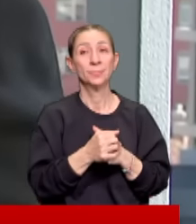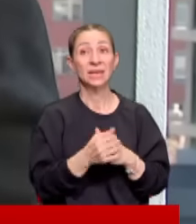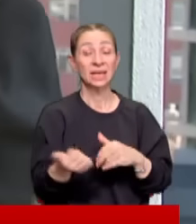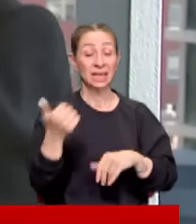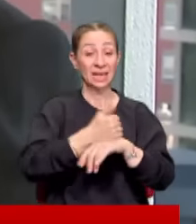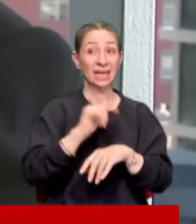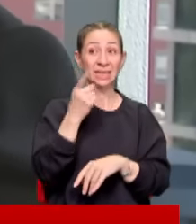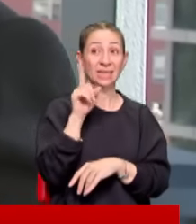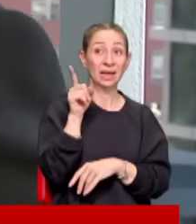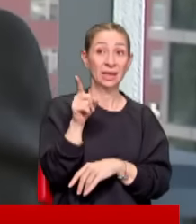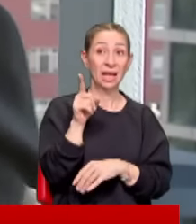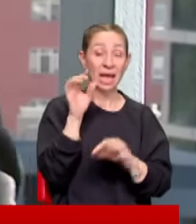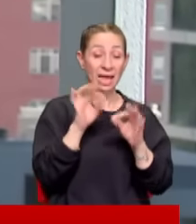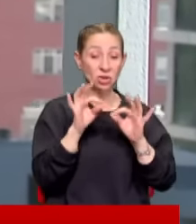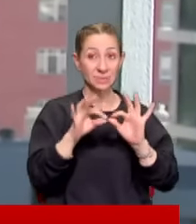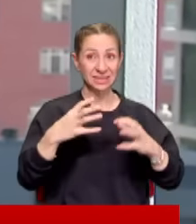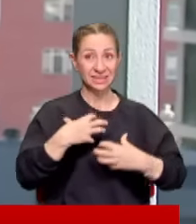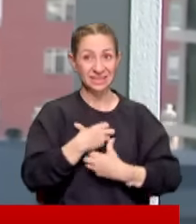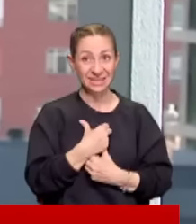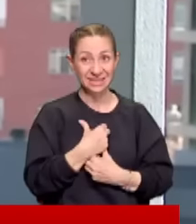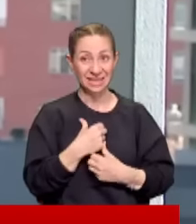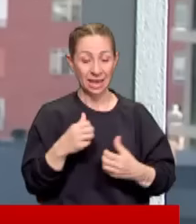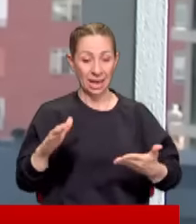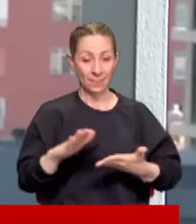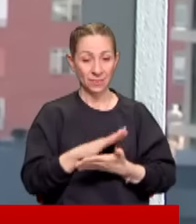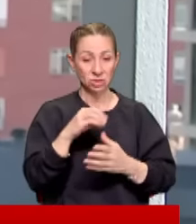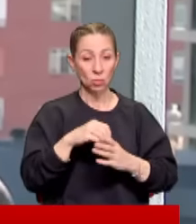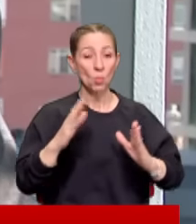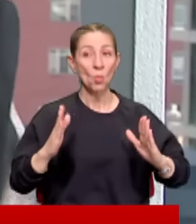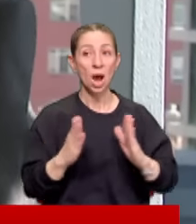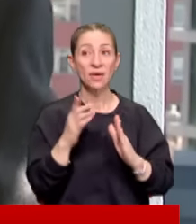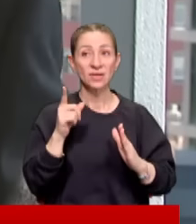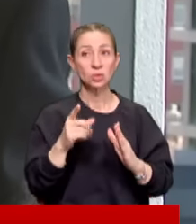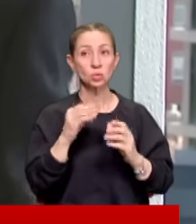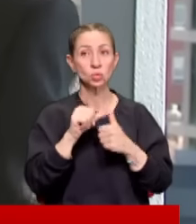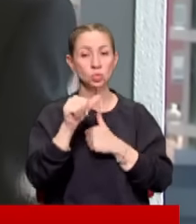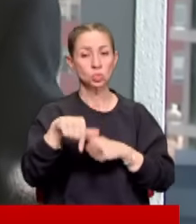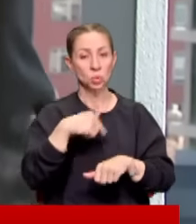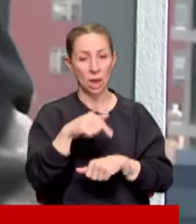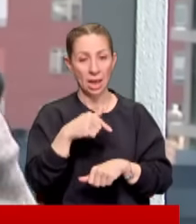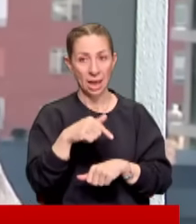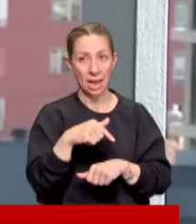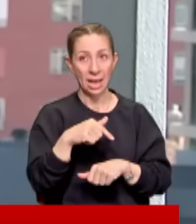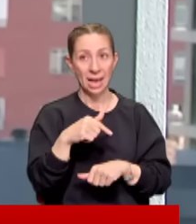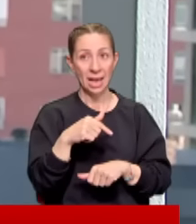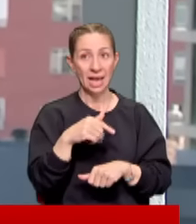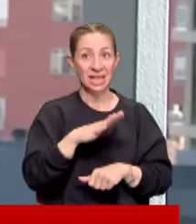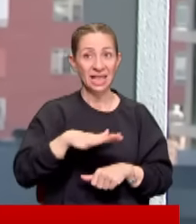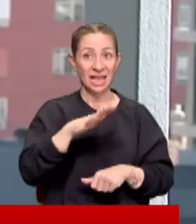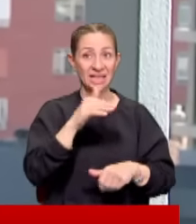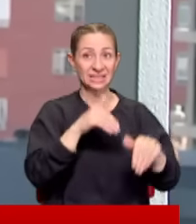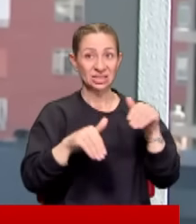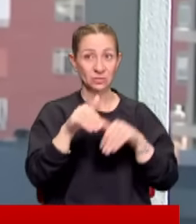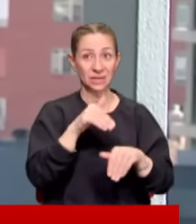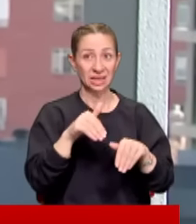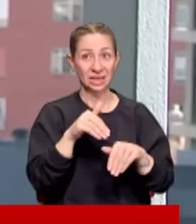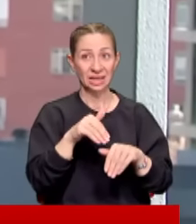iktidar ekonomik krizi örtülemek için muhalefet de uzun bir süre genel seçimdeki